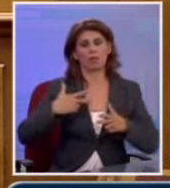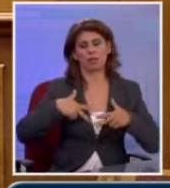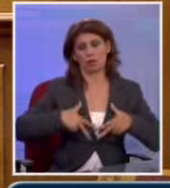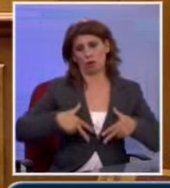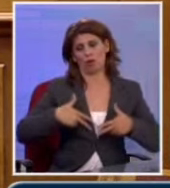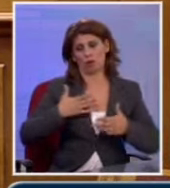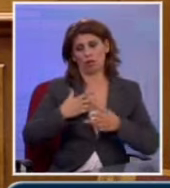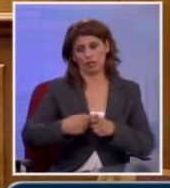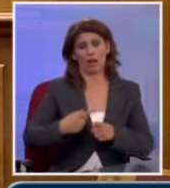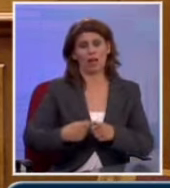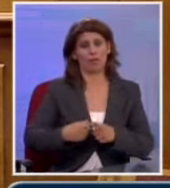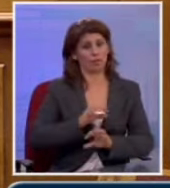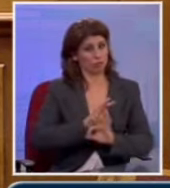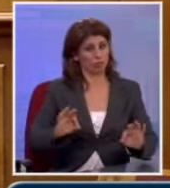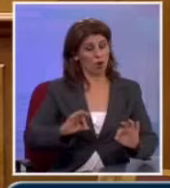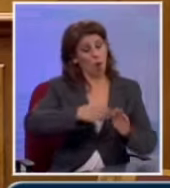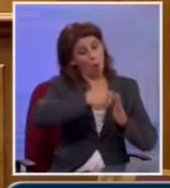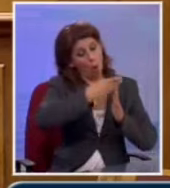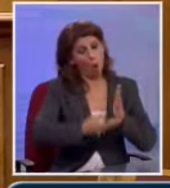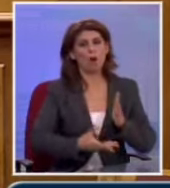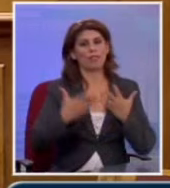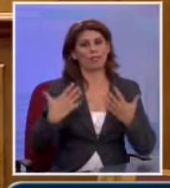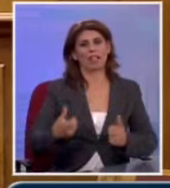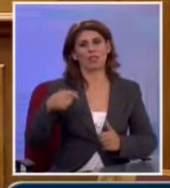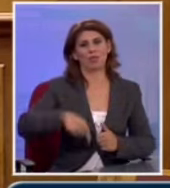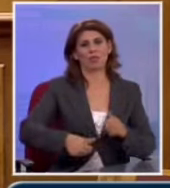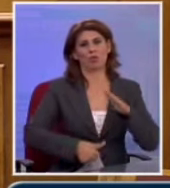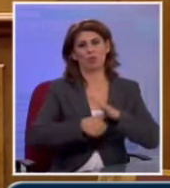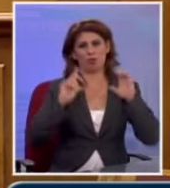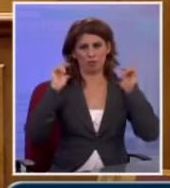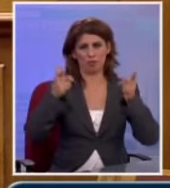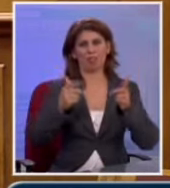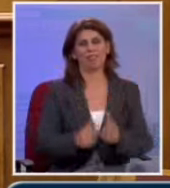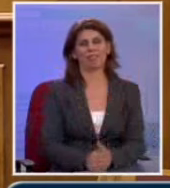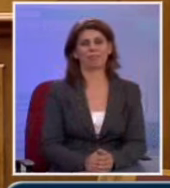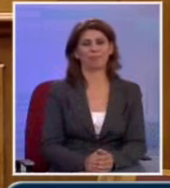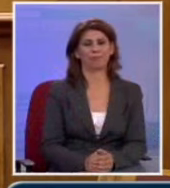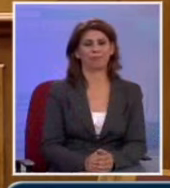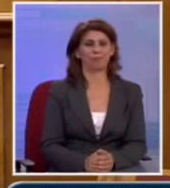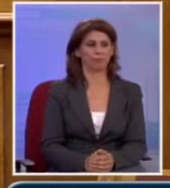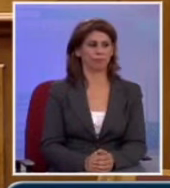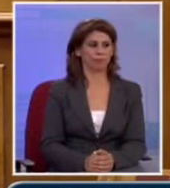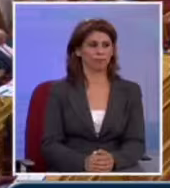σας διαβεβαιώνω ότι όλα τα παραπάνω τα διαθέτει ο σημερινός πρόεδρος της Δημοκρατίας.